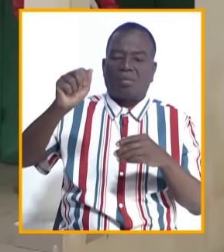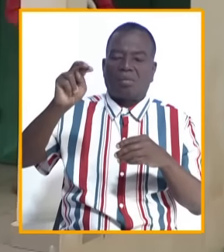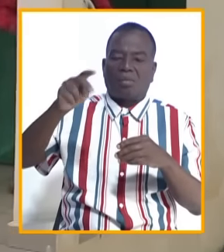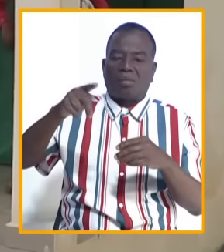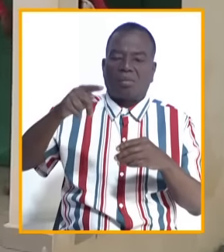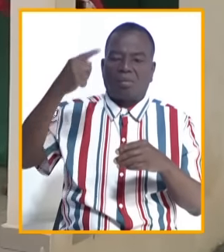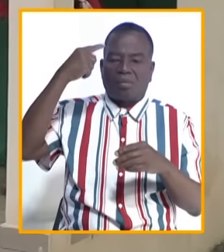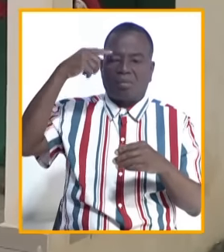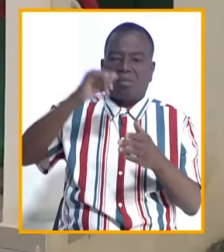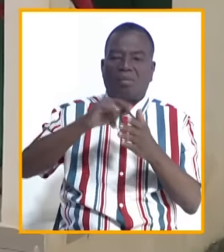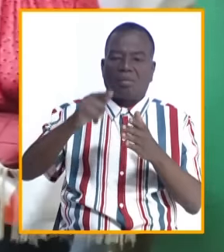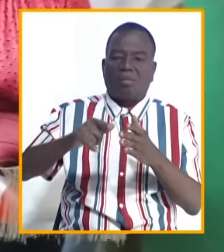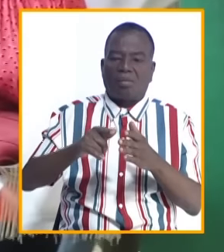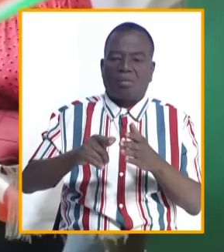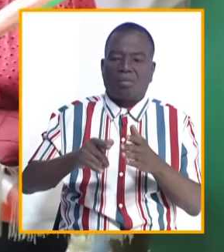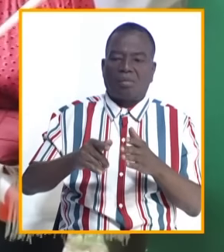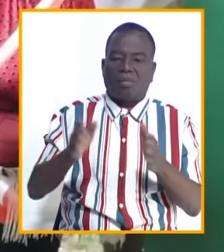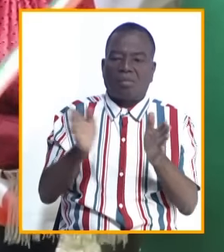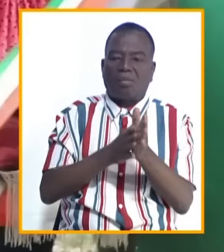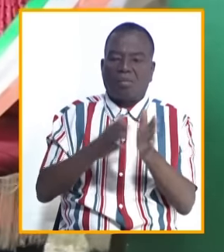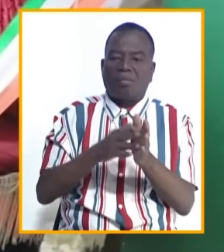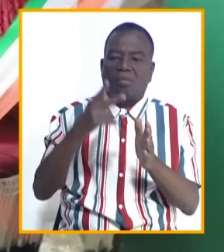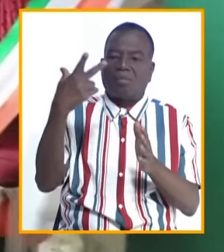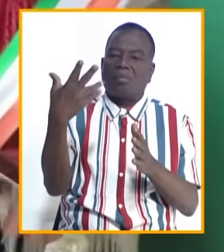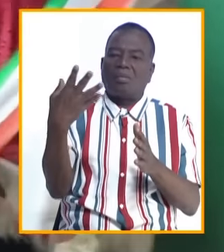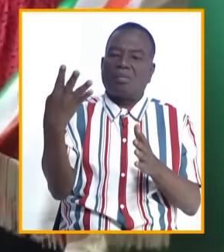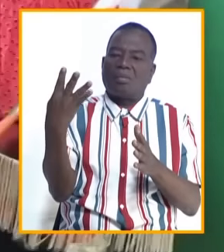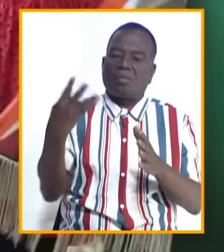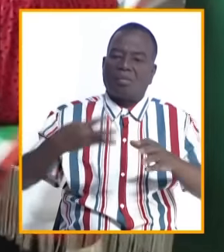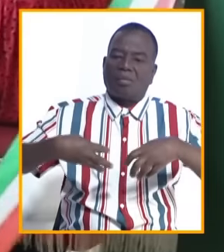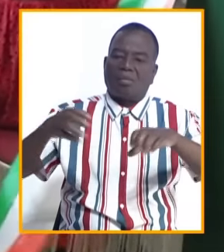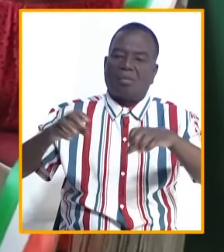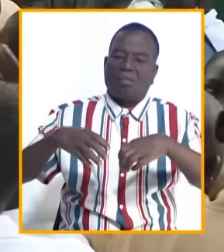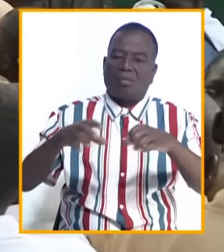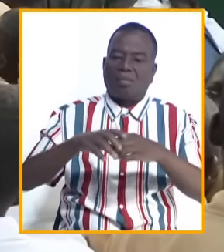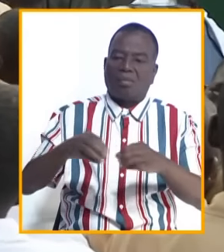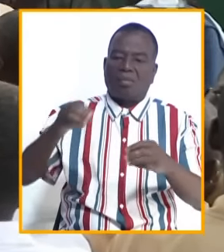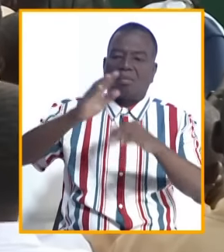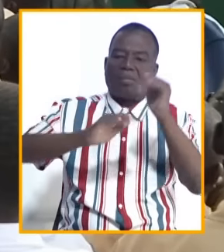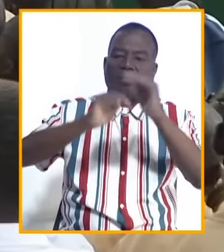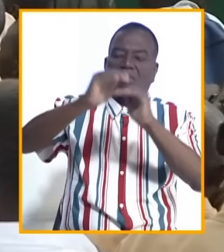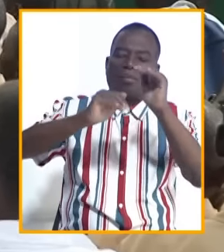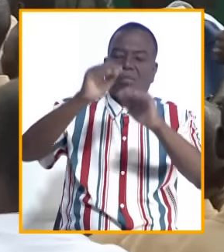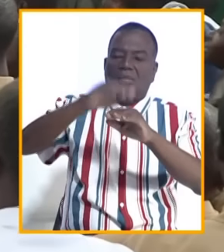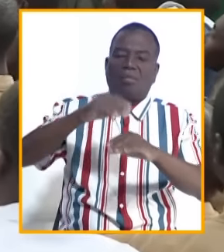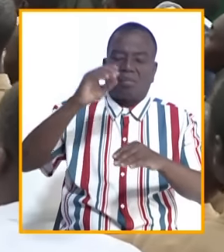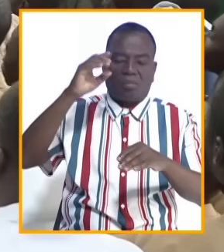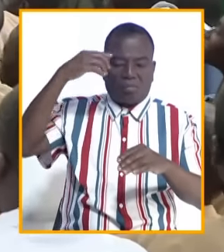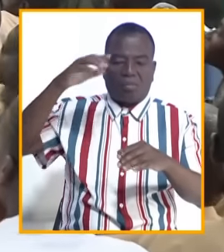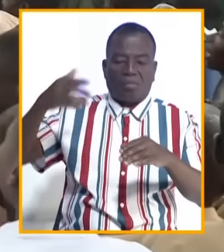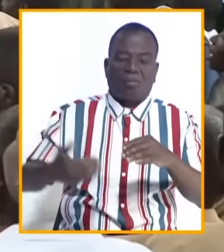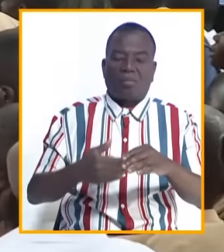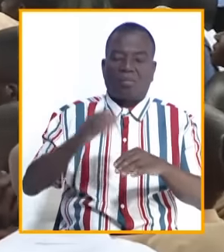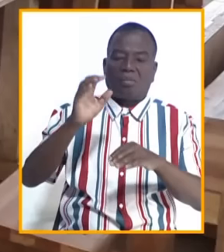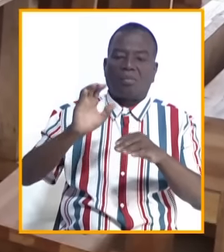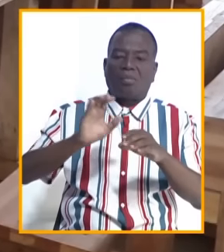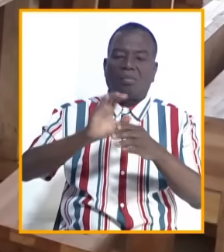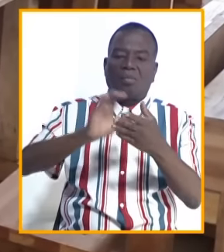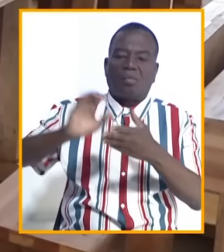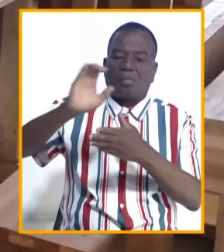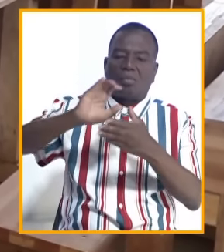cette localité, un bâtiment de 4 classes a été construit pour renforcer la capacité d'accueil du collège moderne.